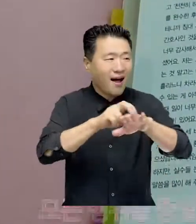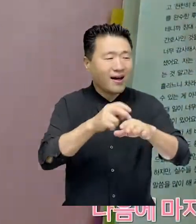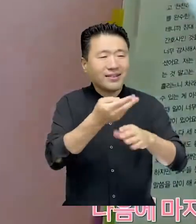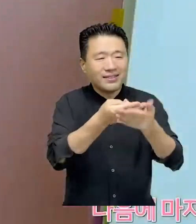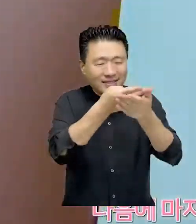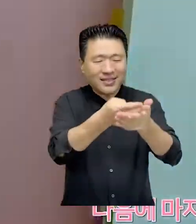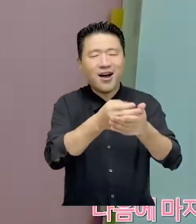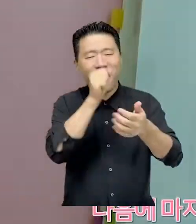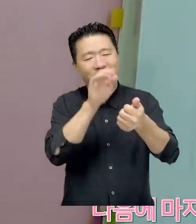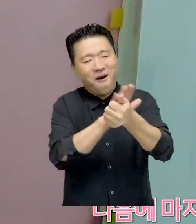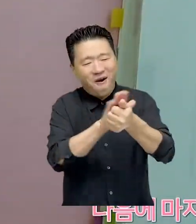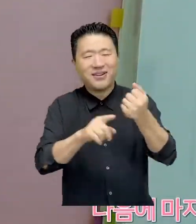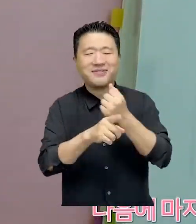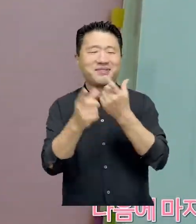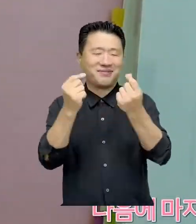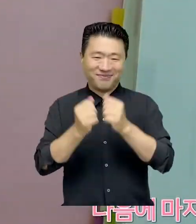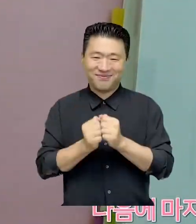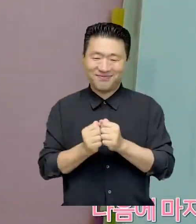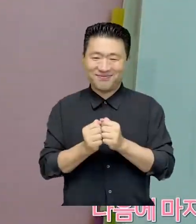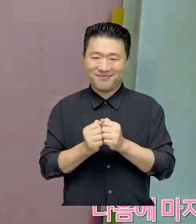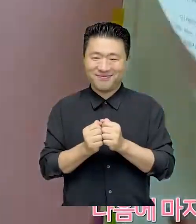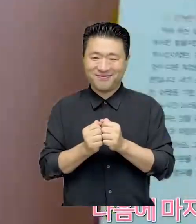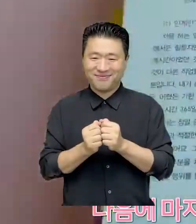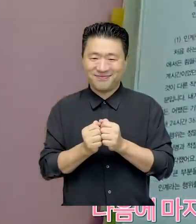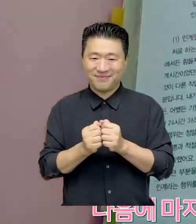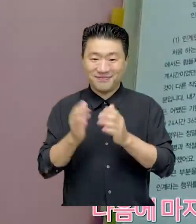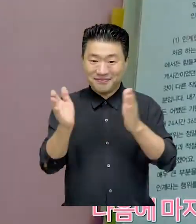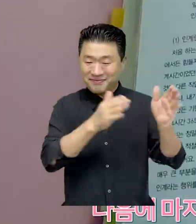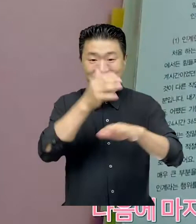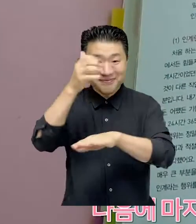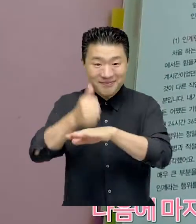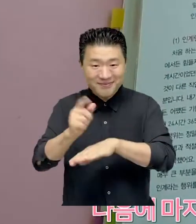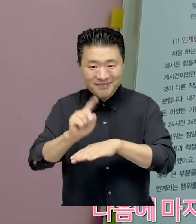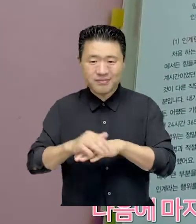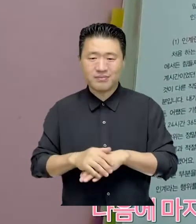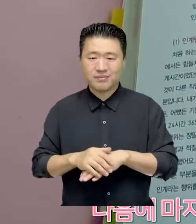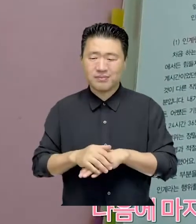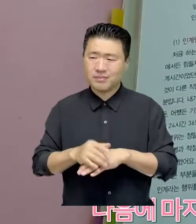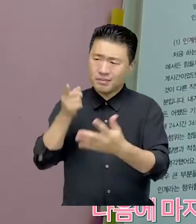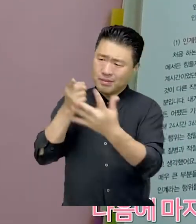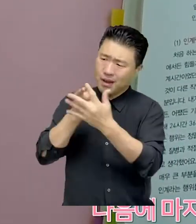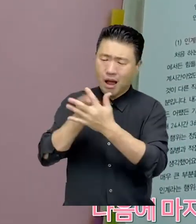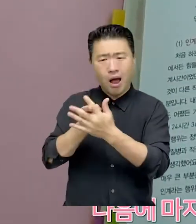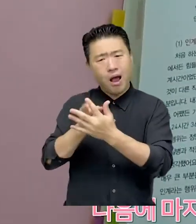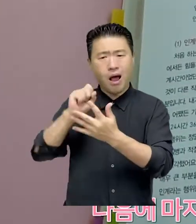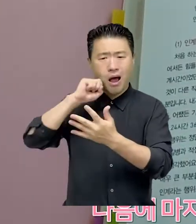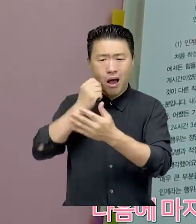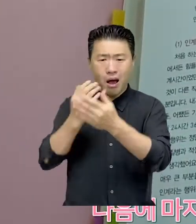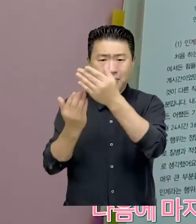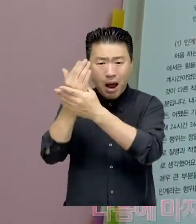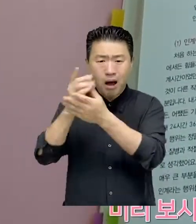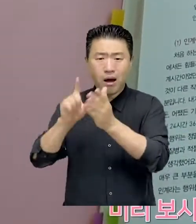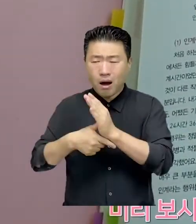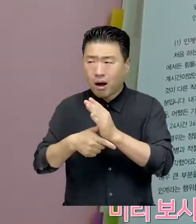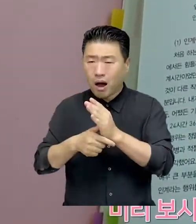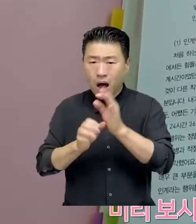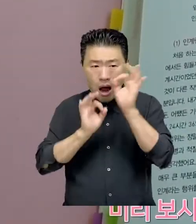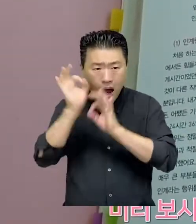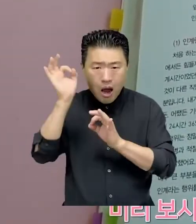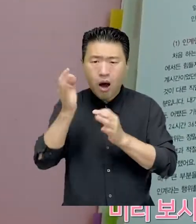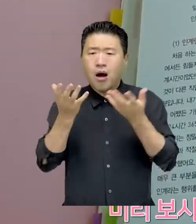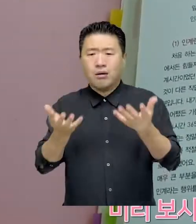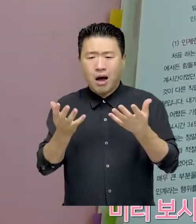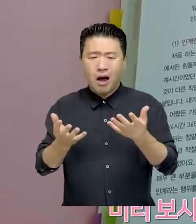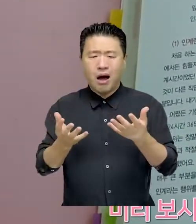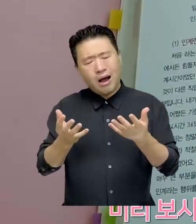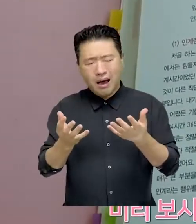좋은 일이다 라는 내용을 또 소개하고 있고요. 그 다음에 마지막으로 예측하지 못한 일도로 인계 시간에 벌어질 수